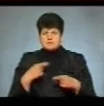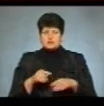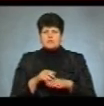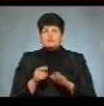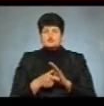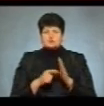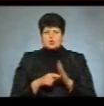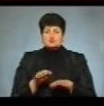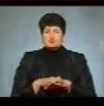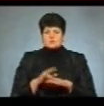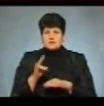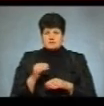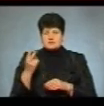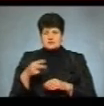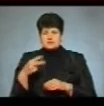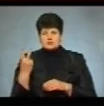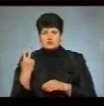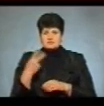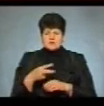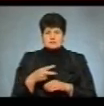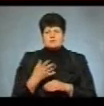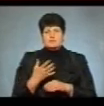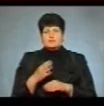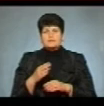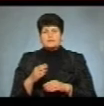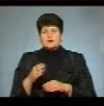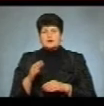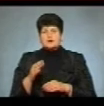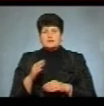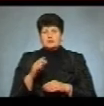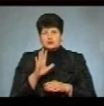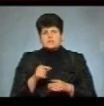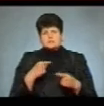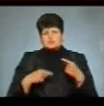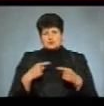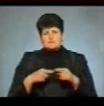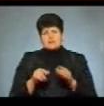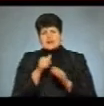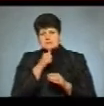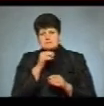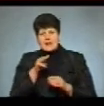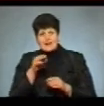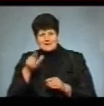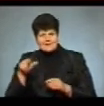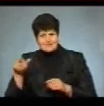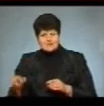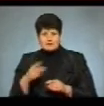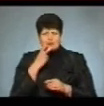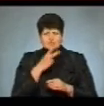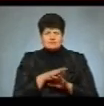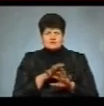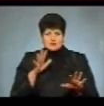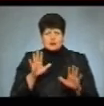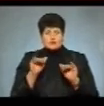Суспільного. О 22:20 суспільно-політичне шоу «Зворотній відлік» із дискусіями експертів та глядачів в залі. Я з вами прощаюся, але